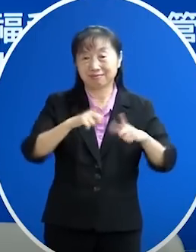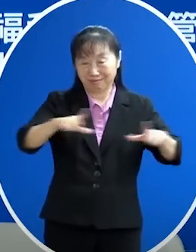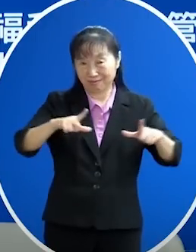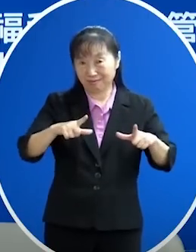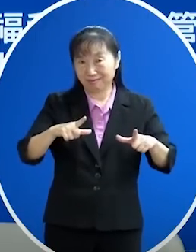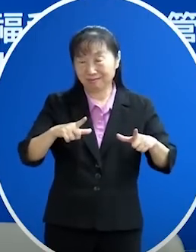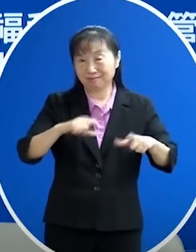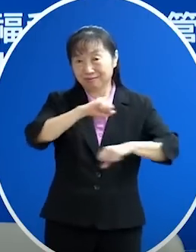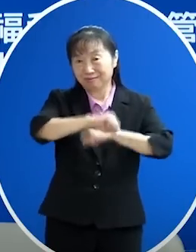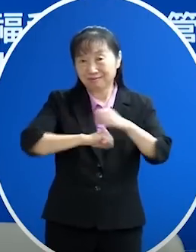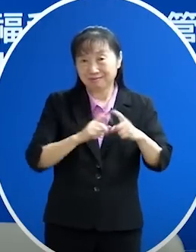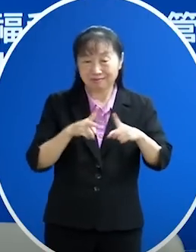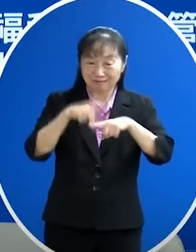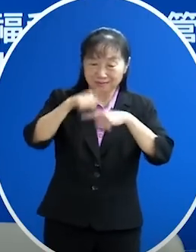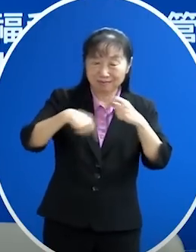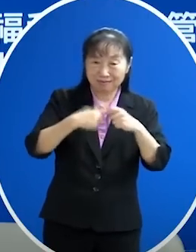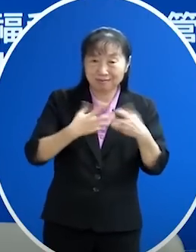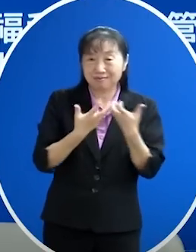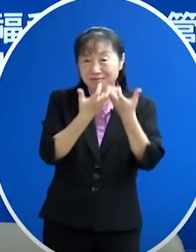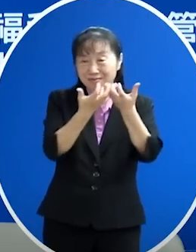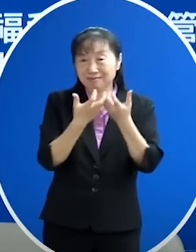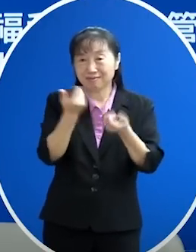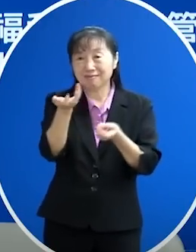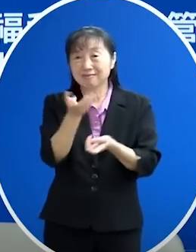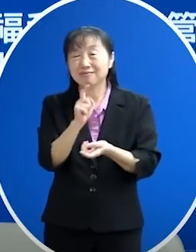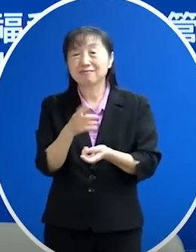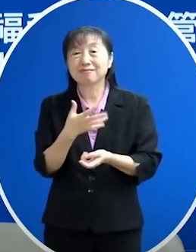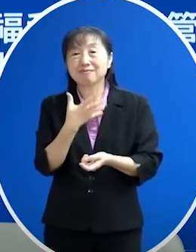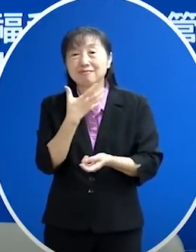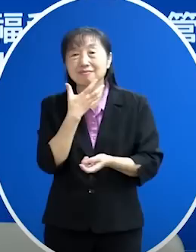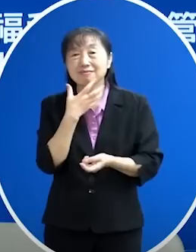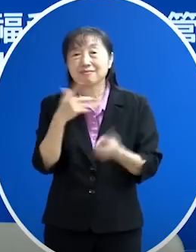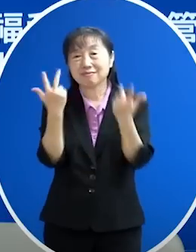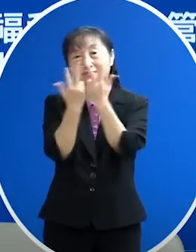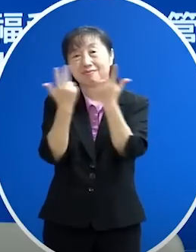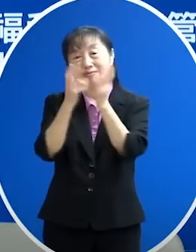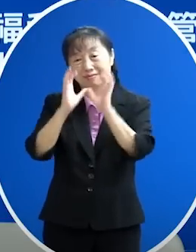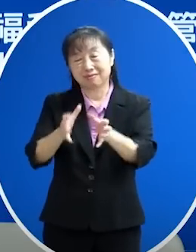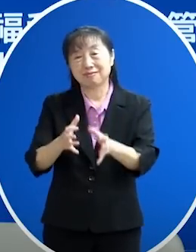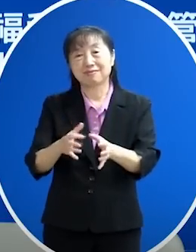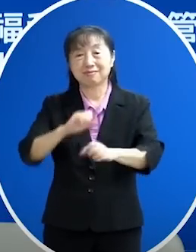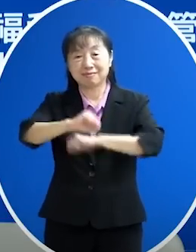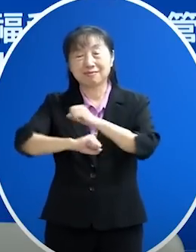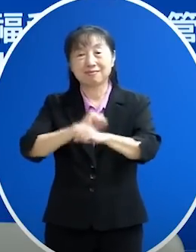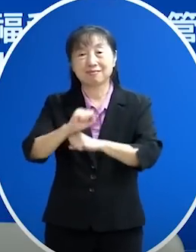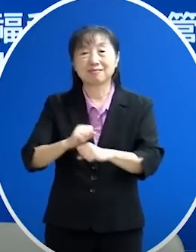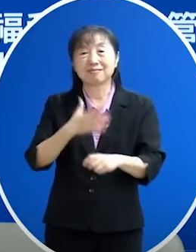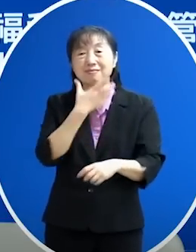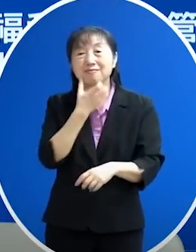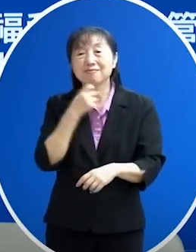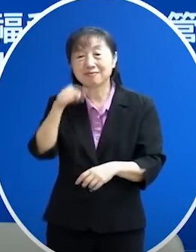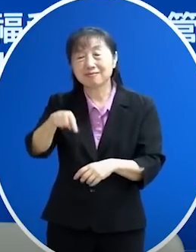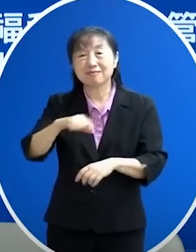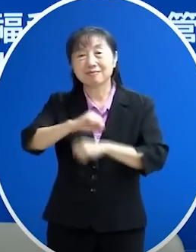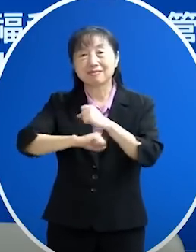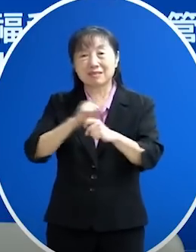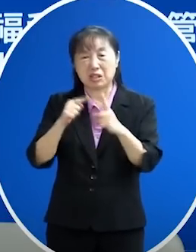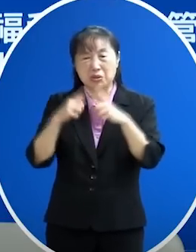大型的跨年啊，或者是你刚刚讲的这个新北市办的这个活动，新北耶诞城这些